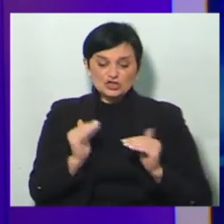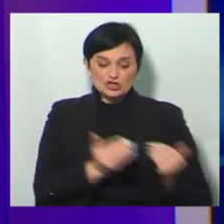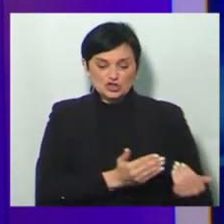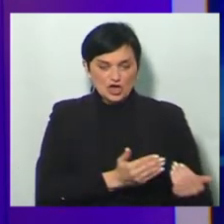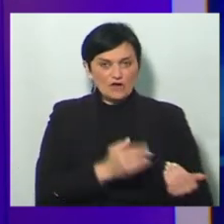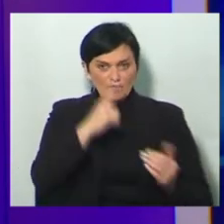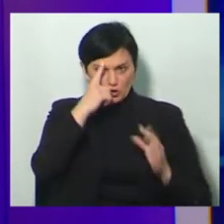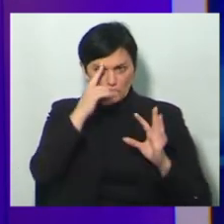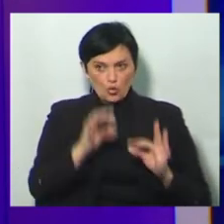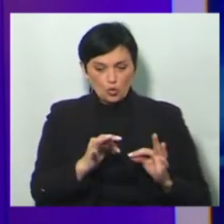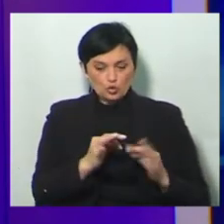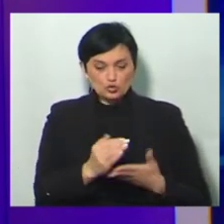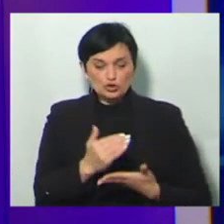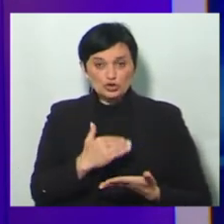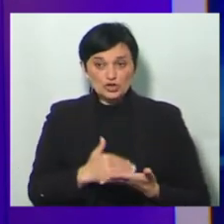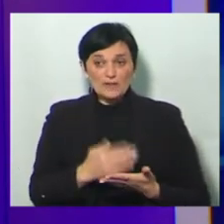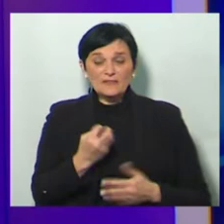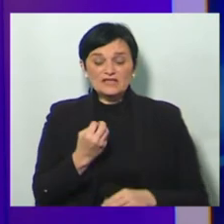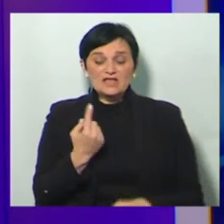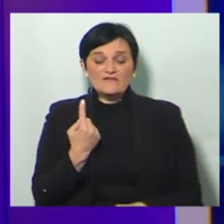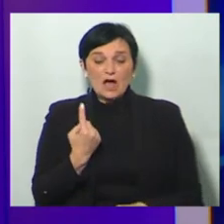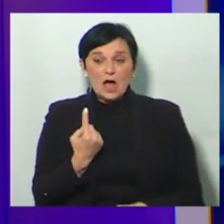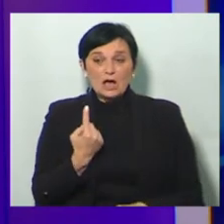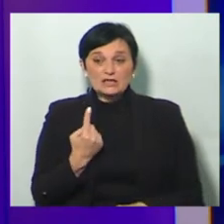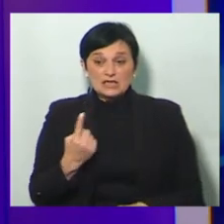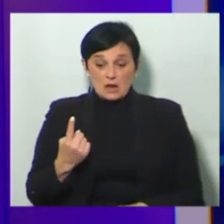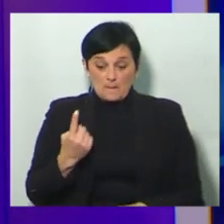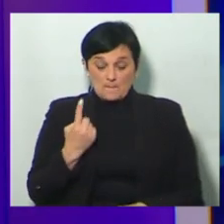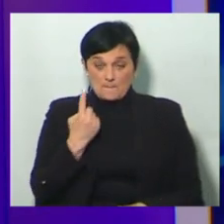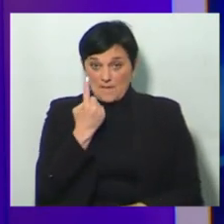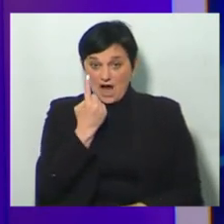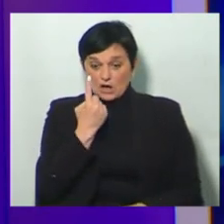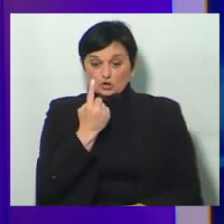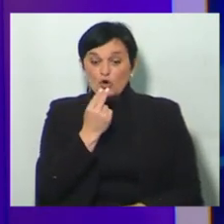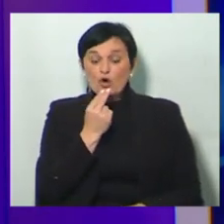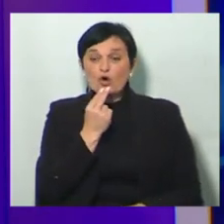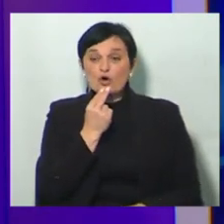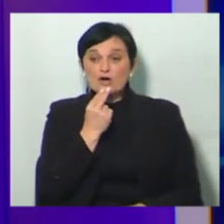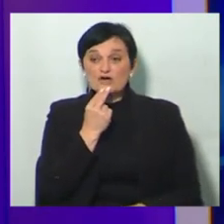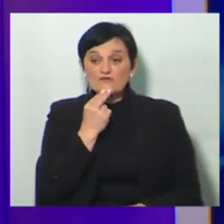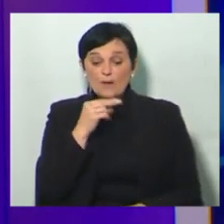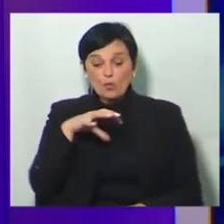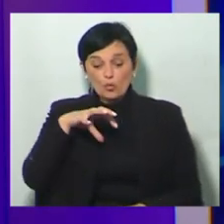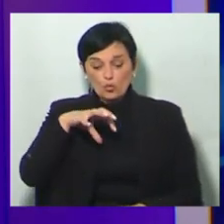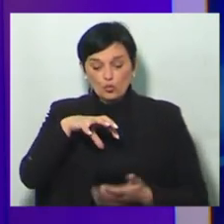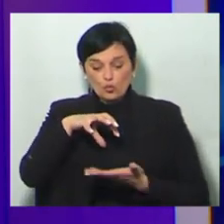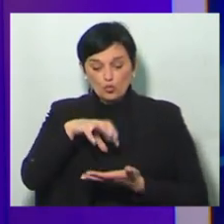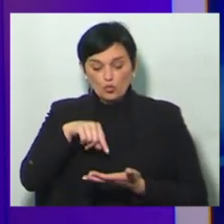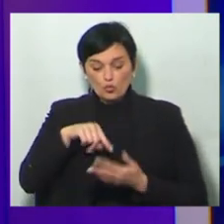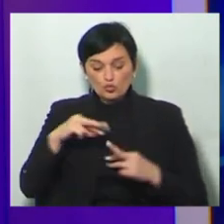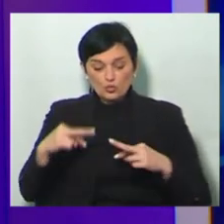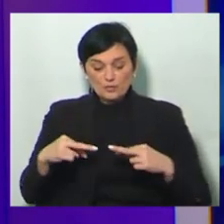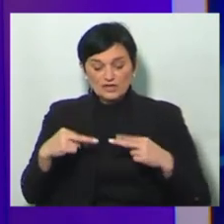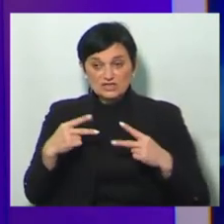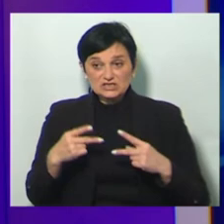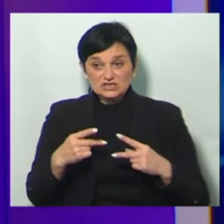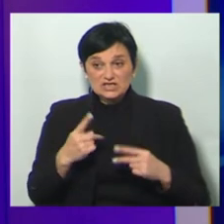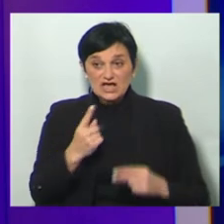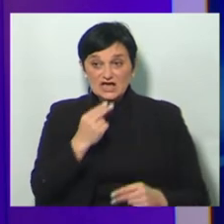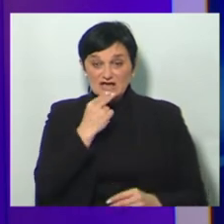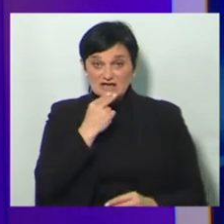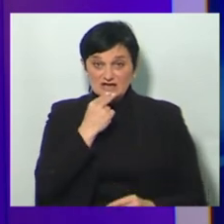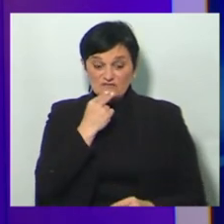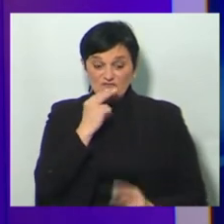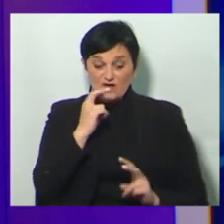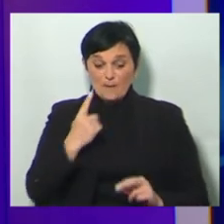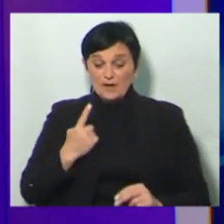არის ლოგიკური შედეგი. Და კიდევ ერთი, მარტო კვება, რომელიც ცვლის ულუფას და კვებაში განმარტოება.